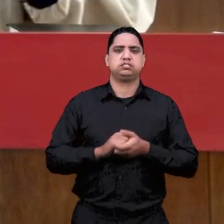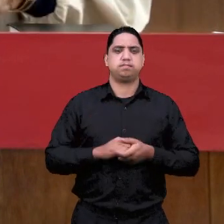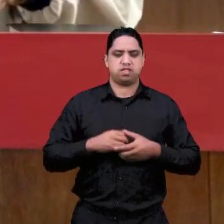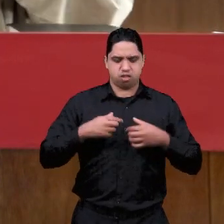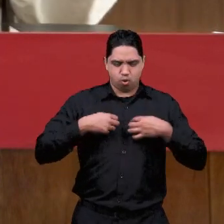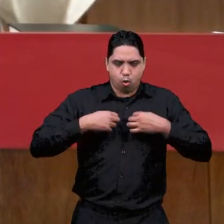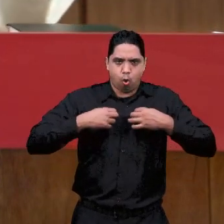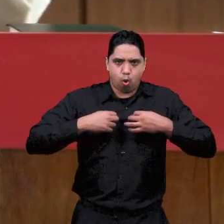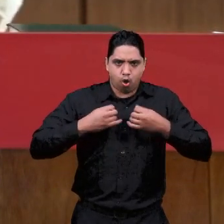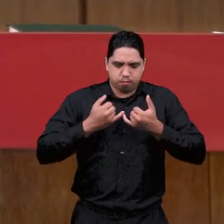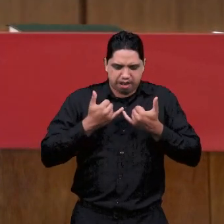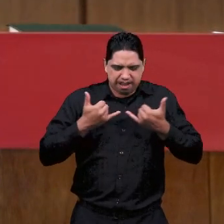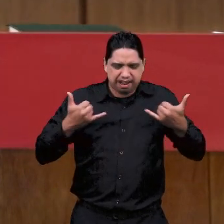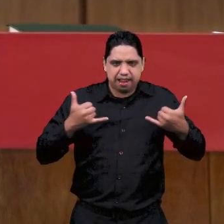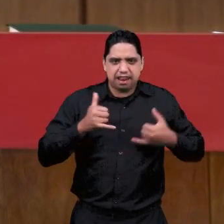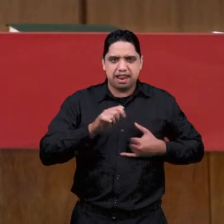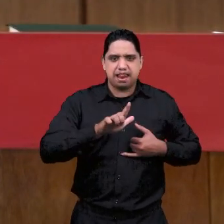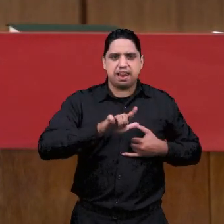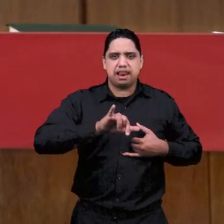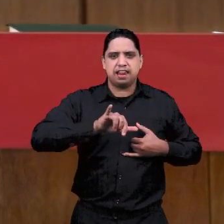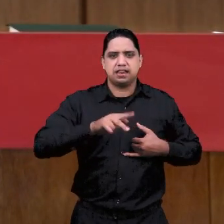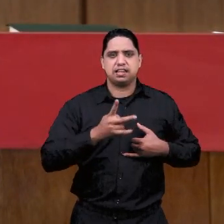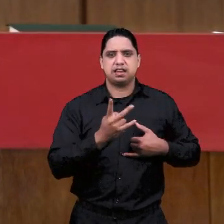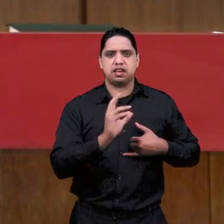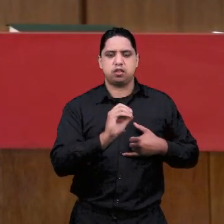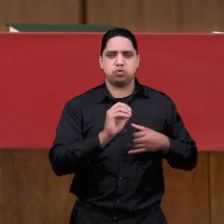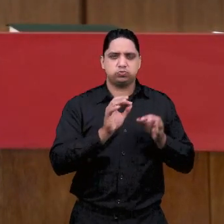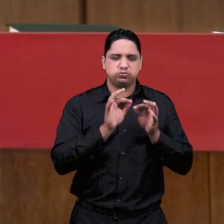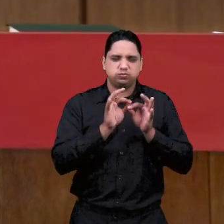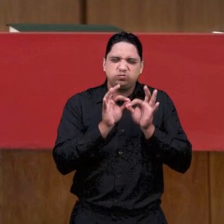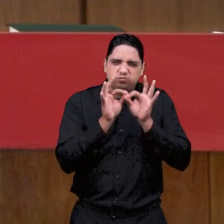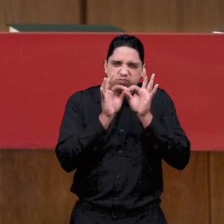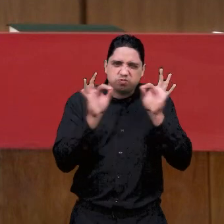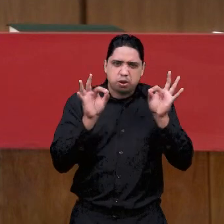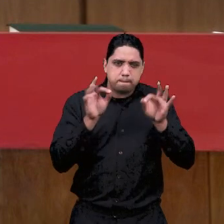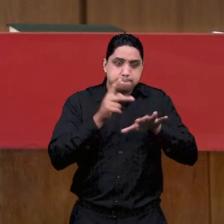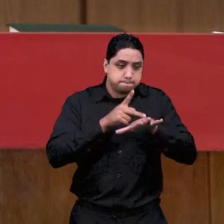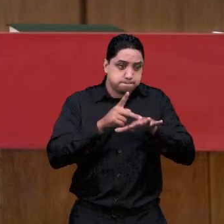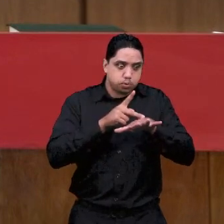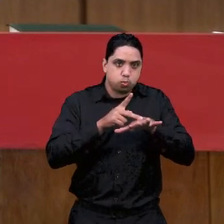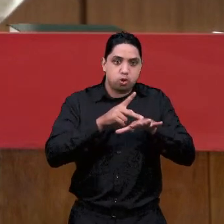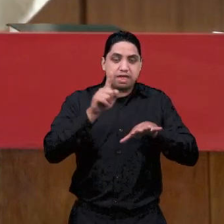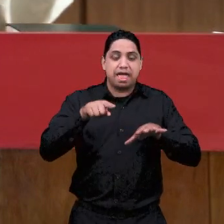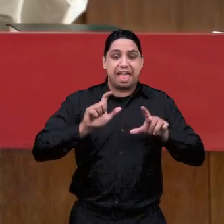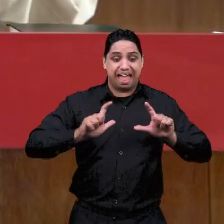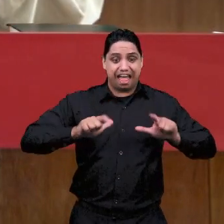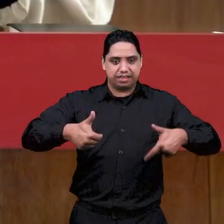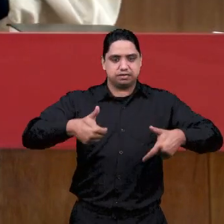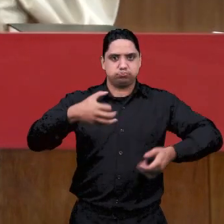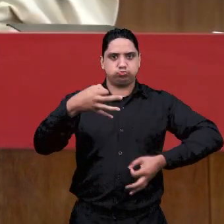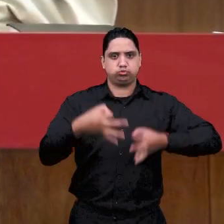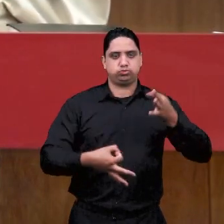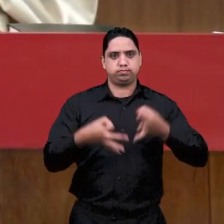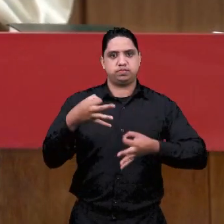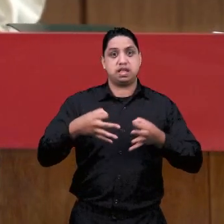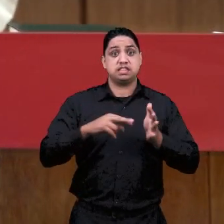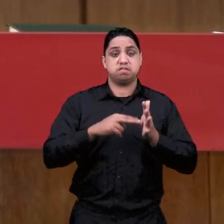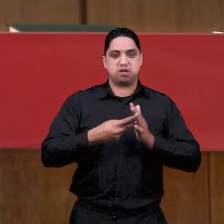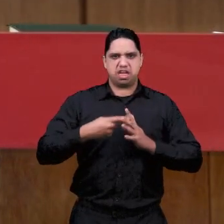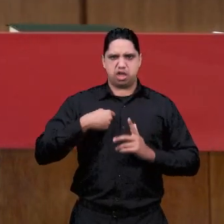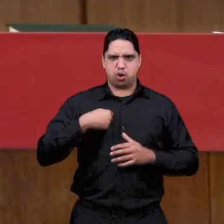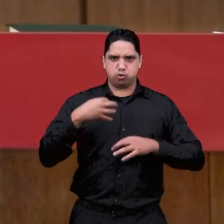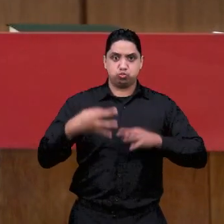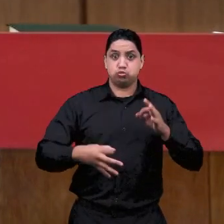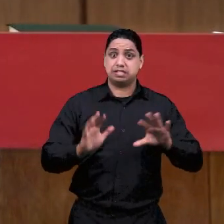pur, resplendissant, qui sont les actes de justice. Ce n'est pas que l'homme est juste, les actes que le